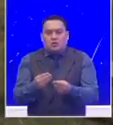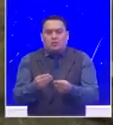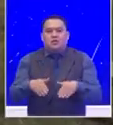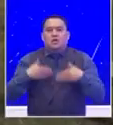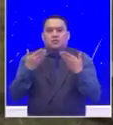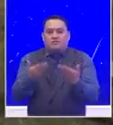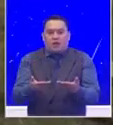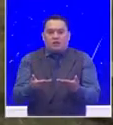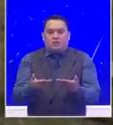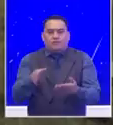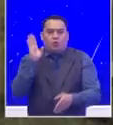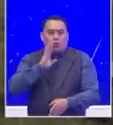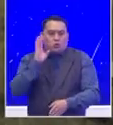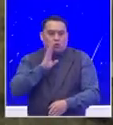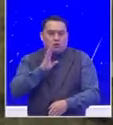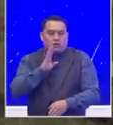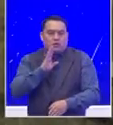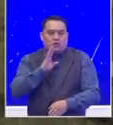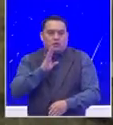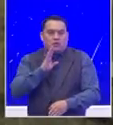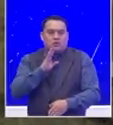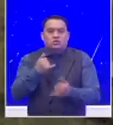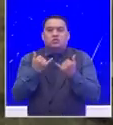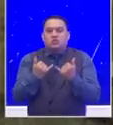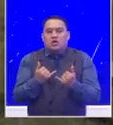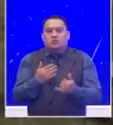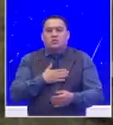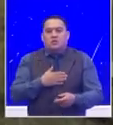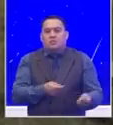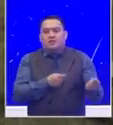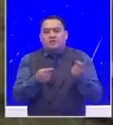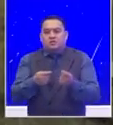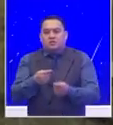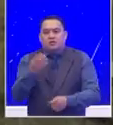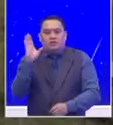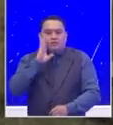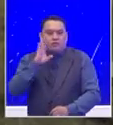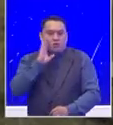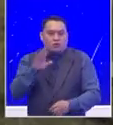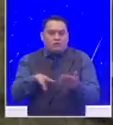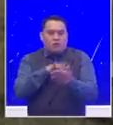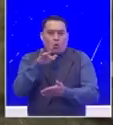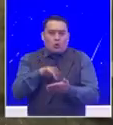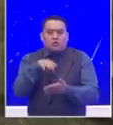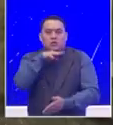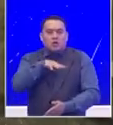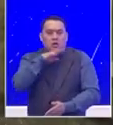предоставлял воду. Вот, в данный момент мы привезли горячие обеды в город Текели